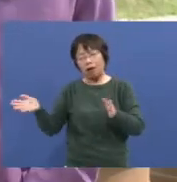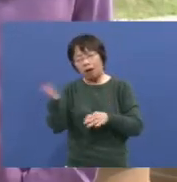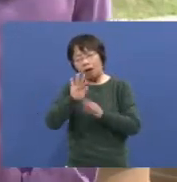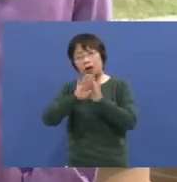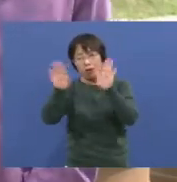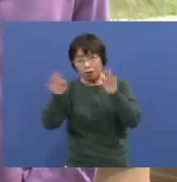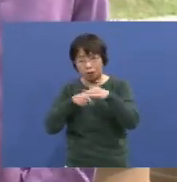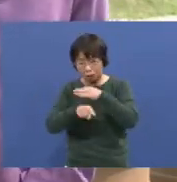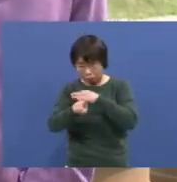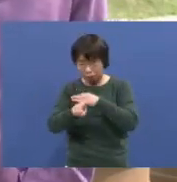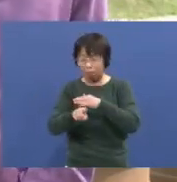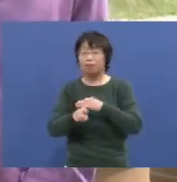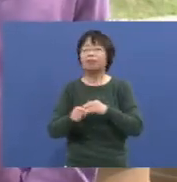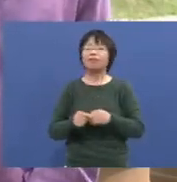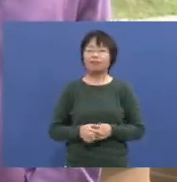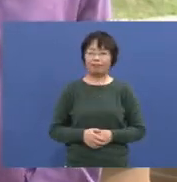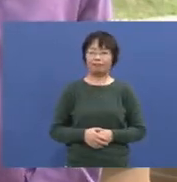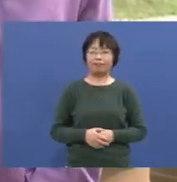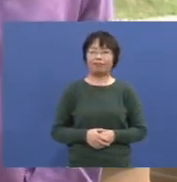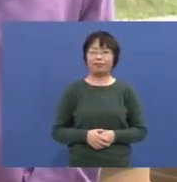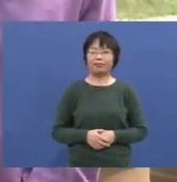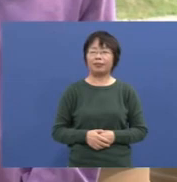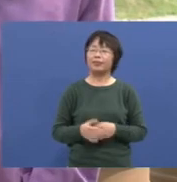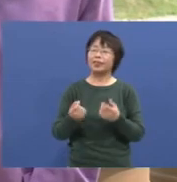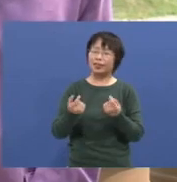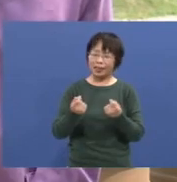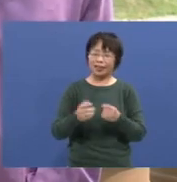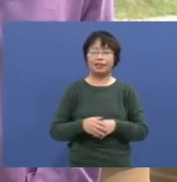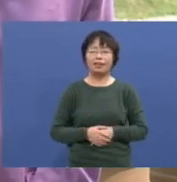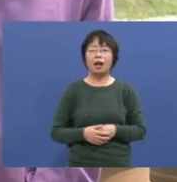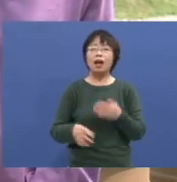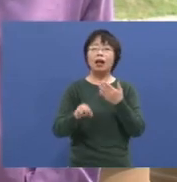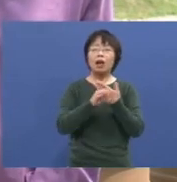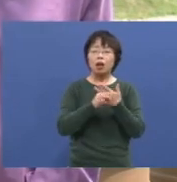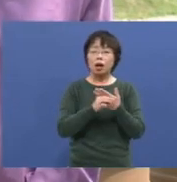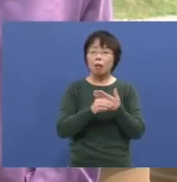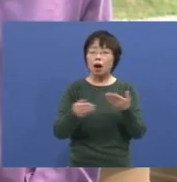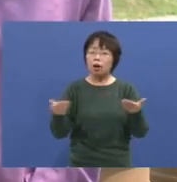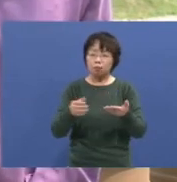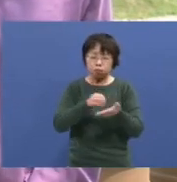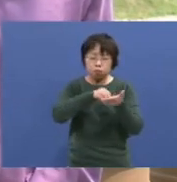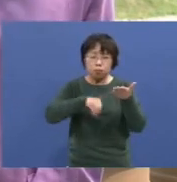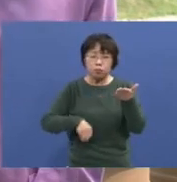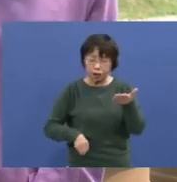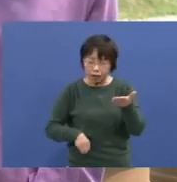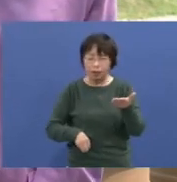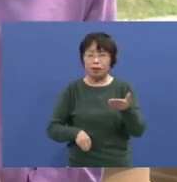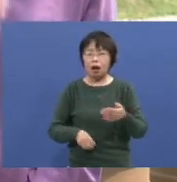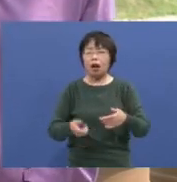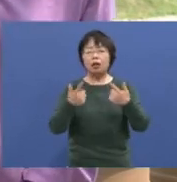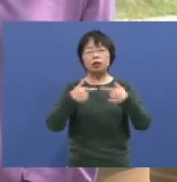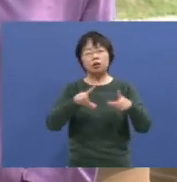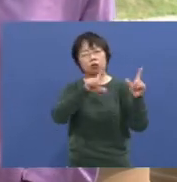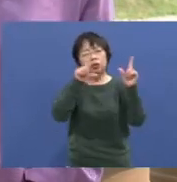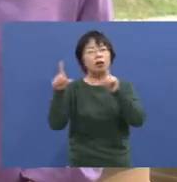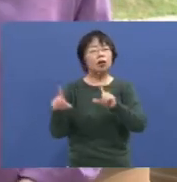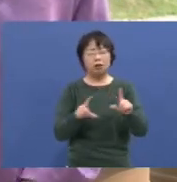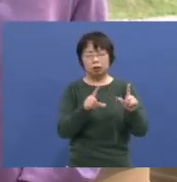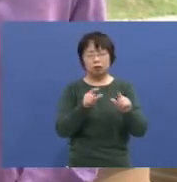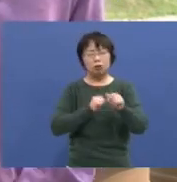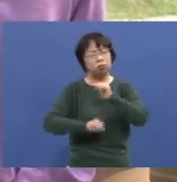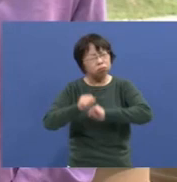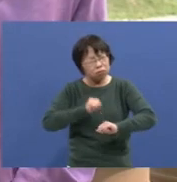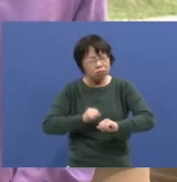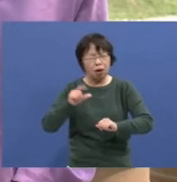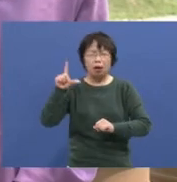があるということなんですね。 そうですね。例えば退職などを理由に日常生活で活動量